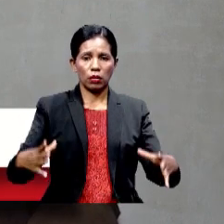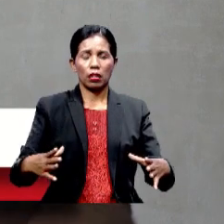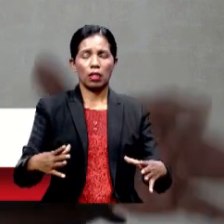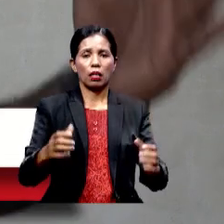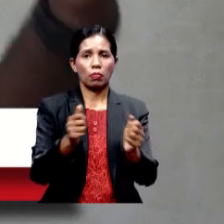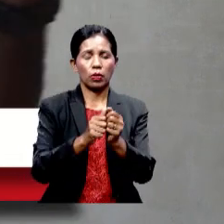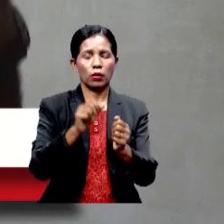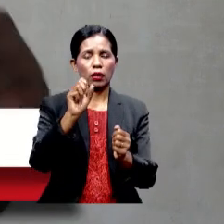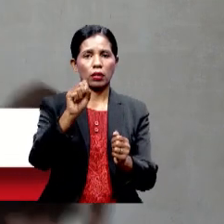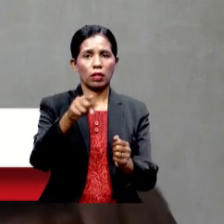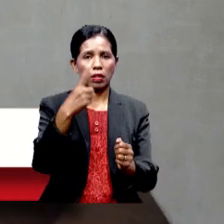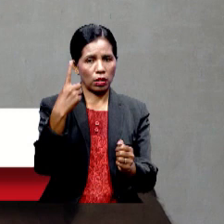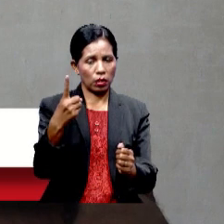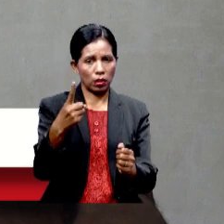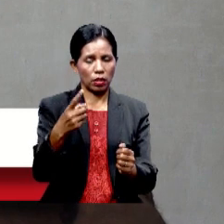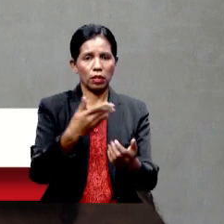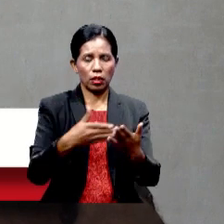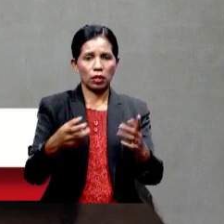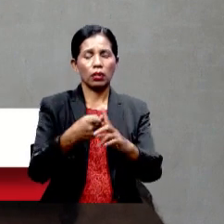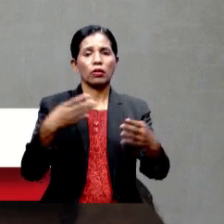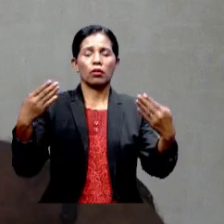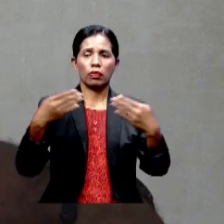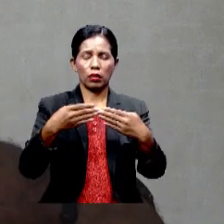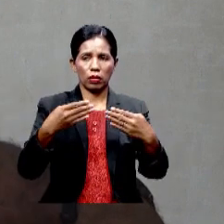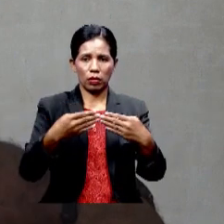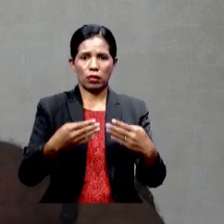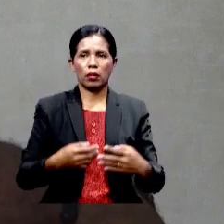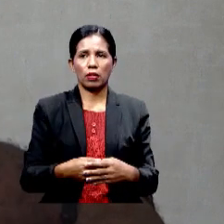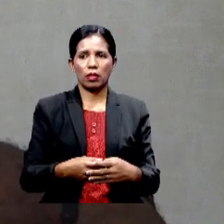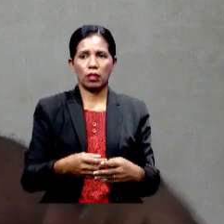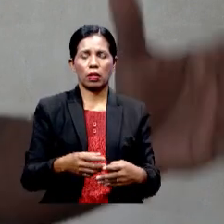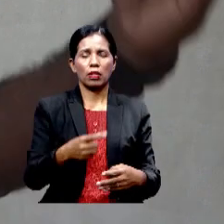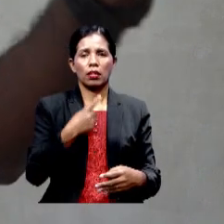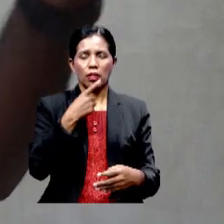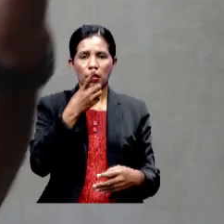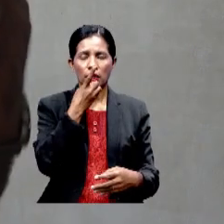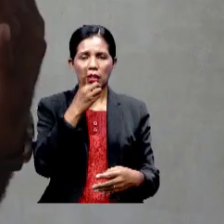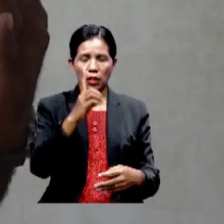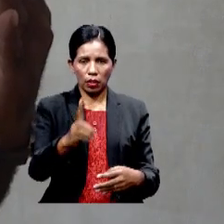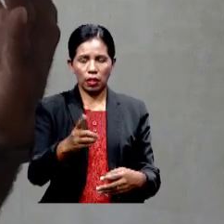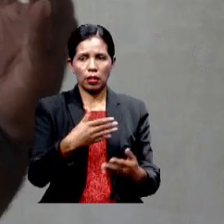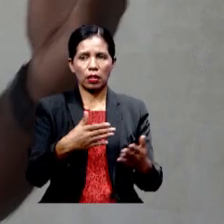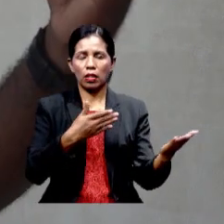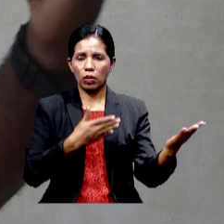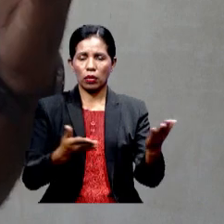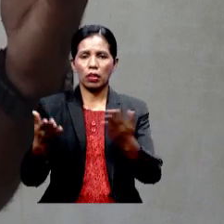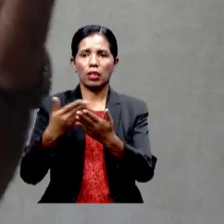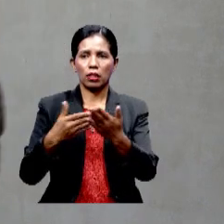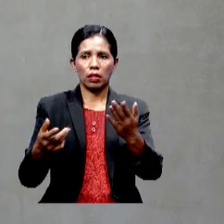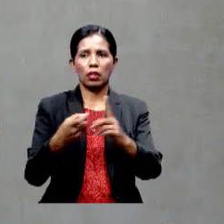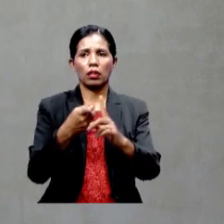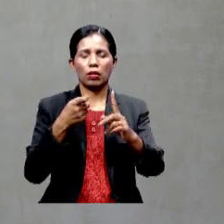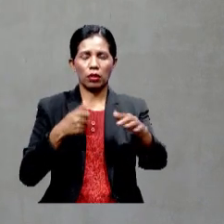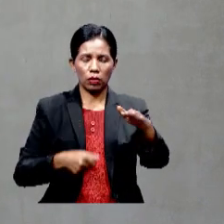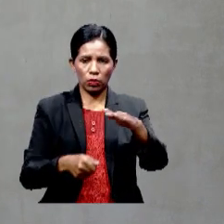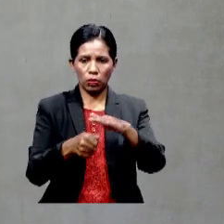sasan sirene mai husi fronteras. Tui declara sasan nain katak nia lori sasan sirene tama